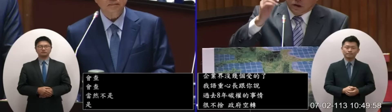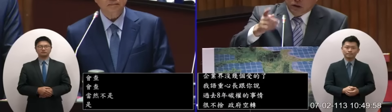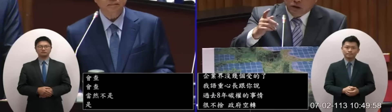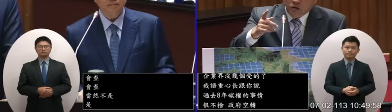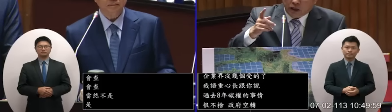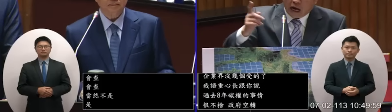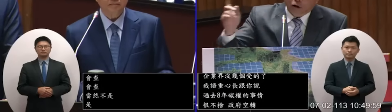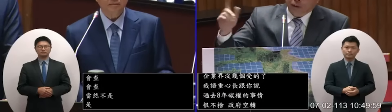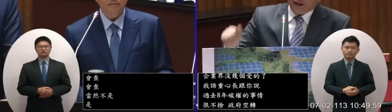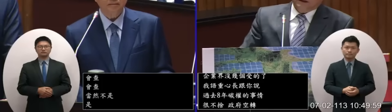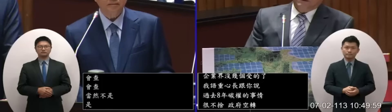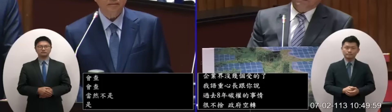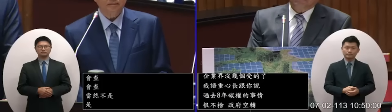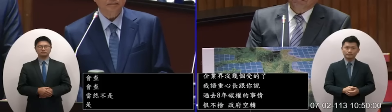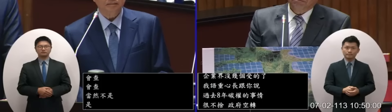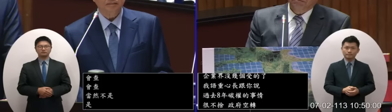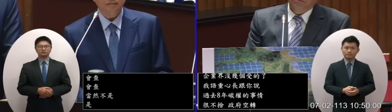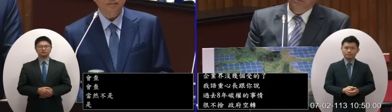尤其澳门啊，